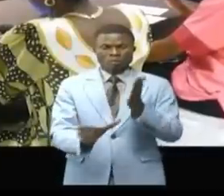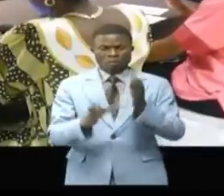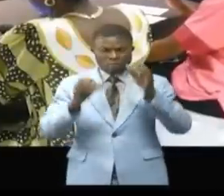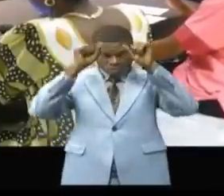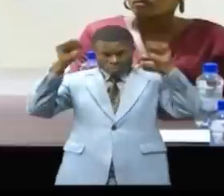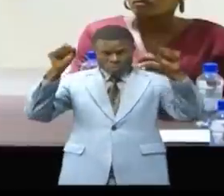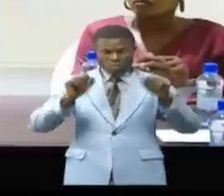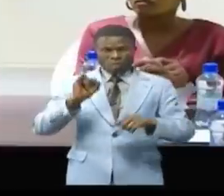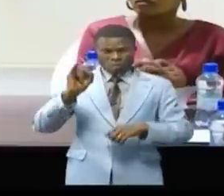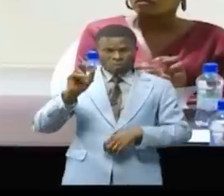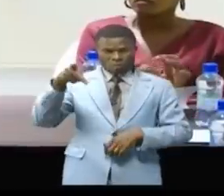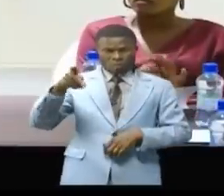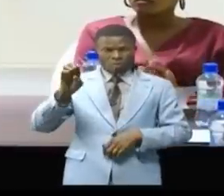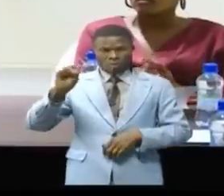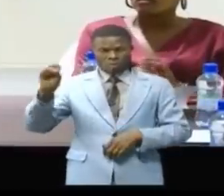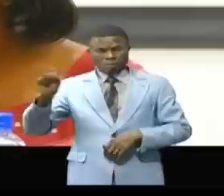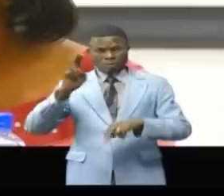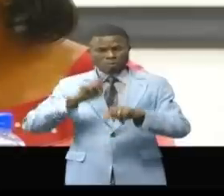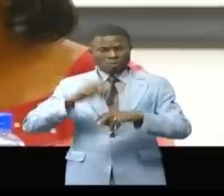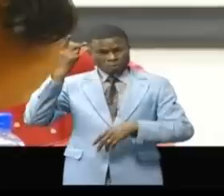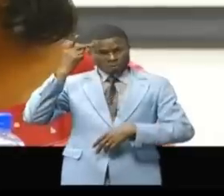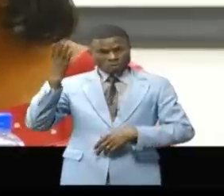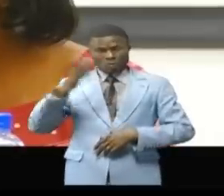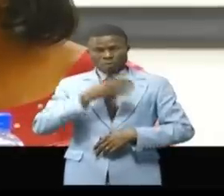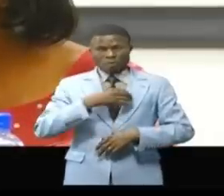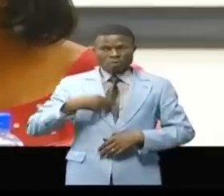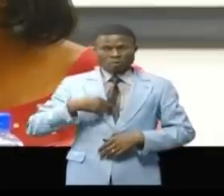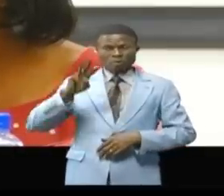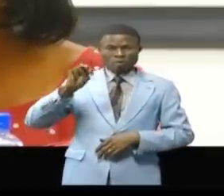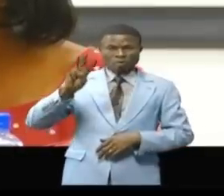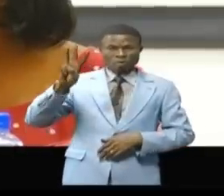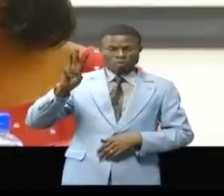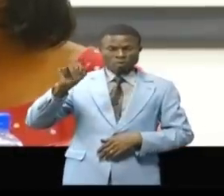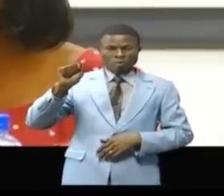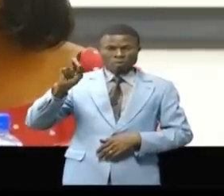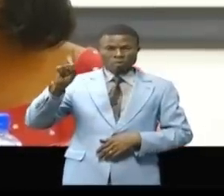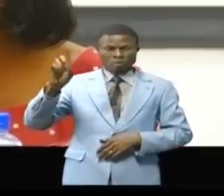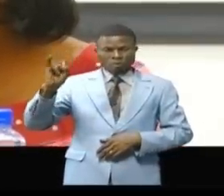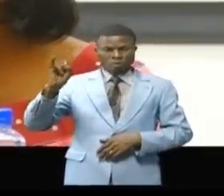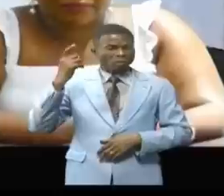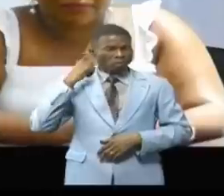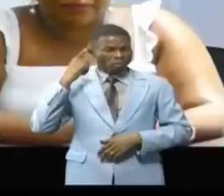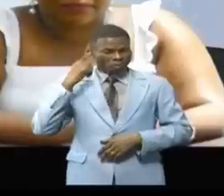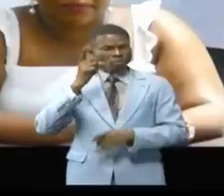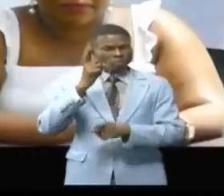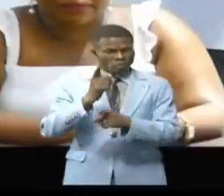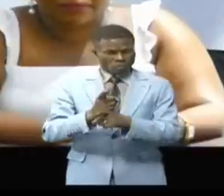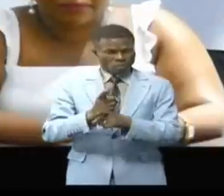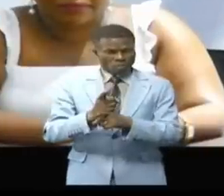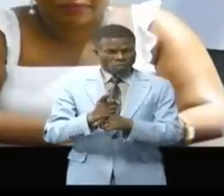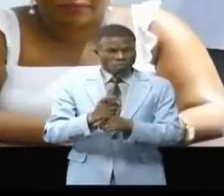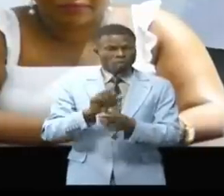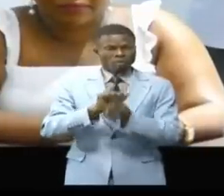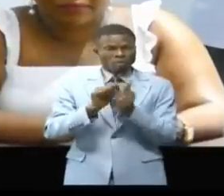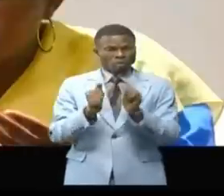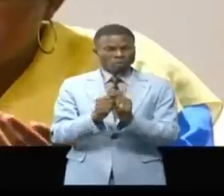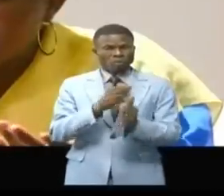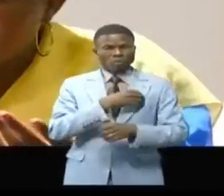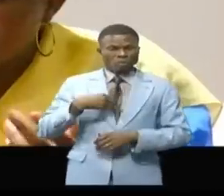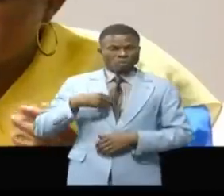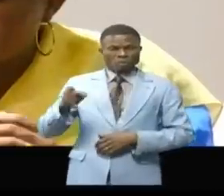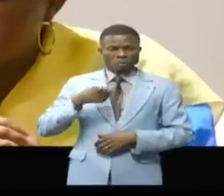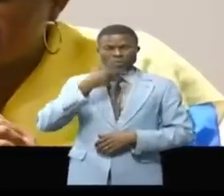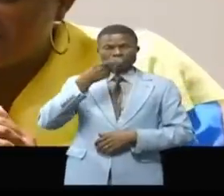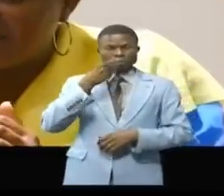de l'AIPAS qui séjourne à Kinshasa, Madame Mwadi Mukenge, a prêté une oreille attentive à ses interlocuteurs qui